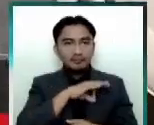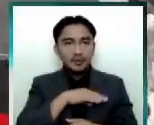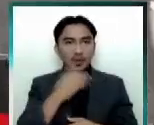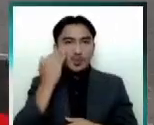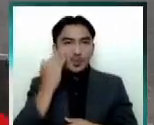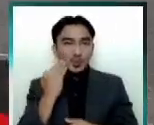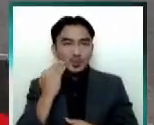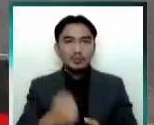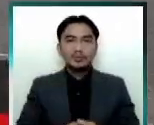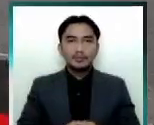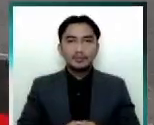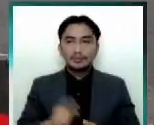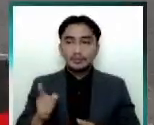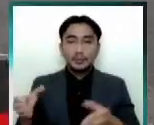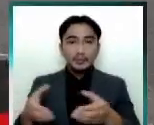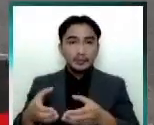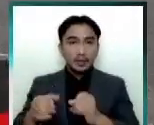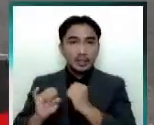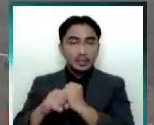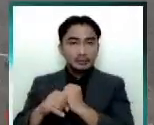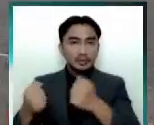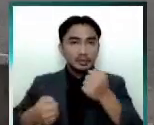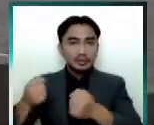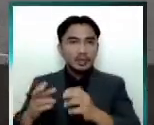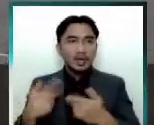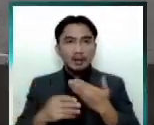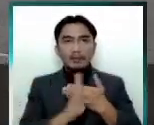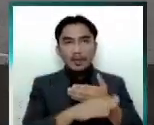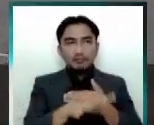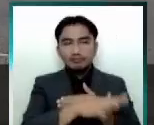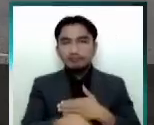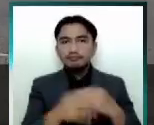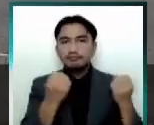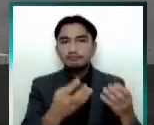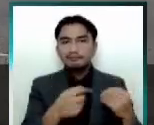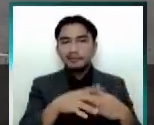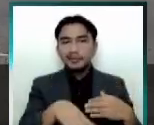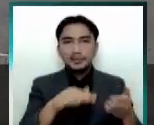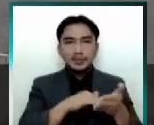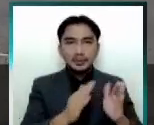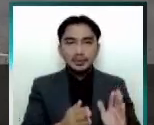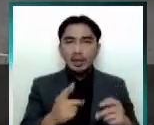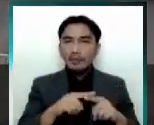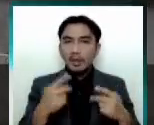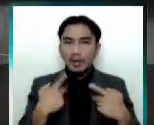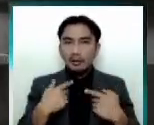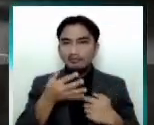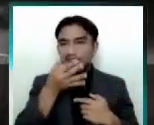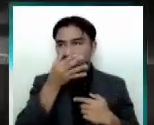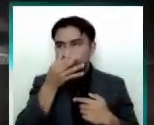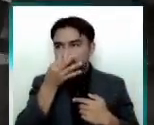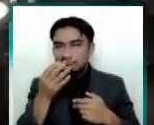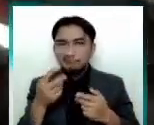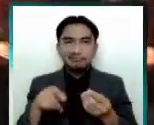jeepney driver, kahit bumalik na sa kanikina ng mga eskwelahan, ang milyong-milyong mga estudyante, bahagya lamang ang epekto nito sa kanilang